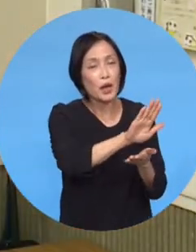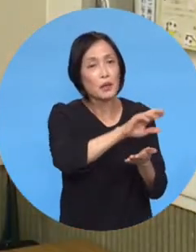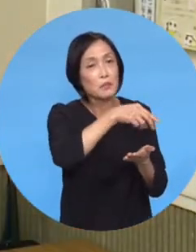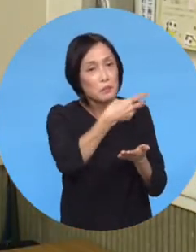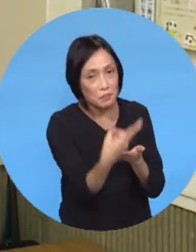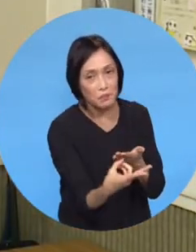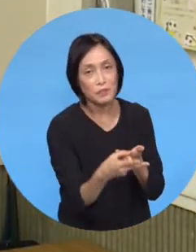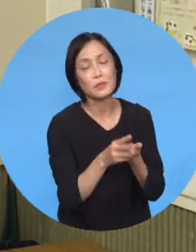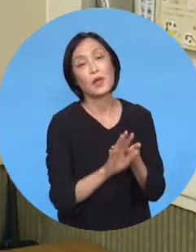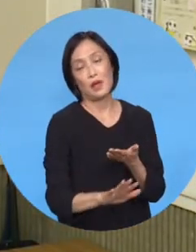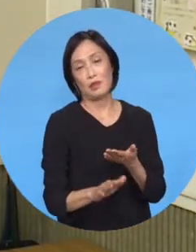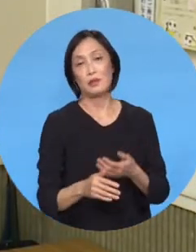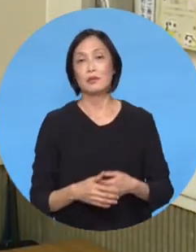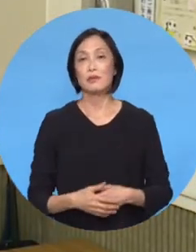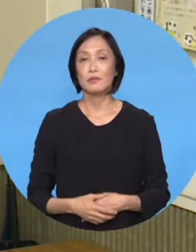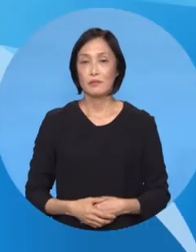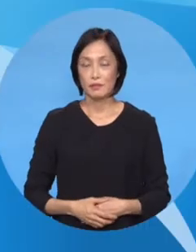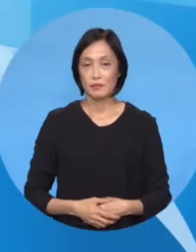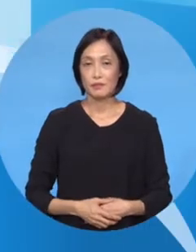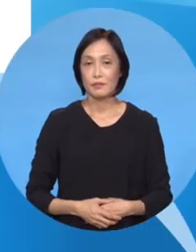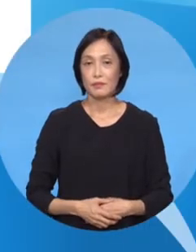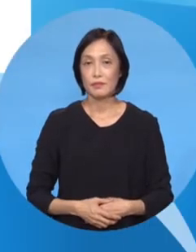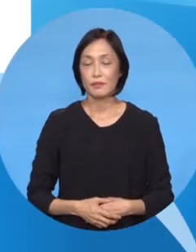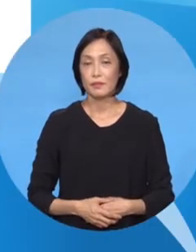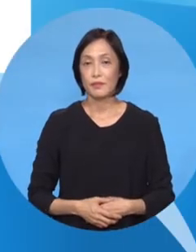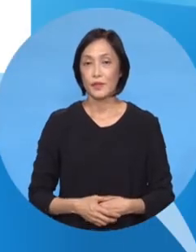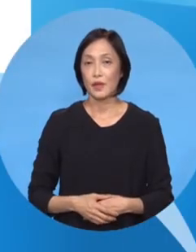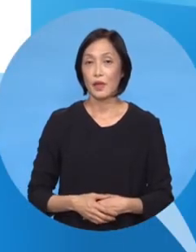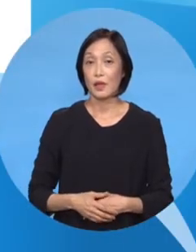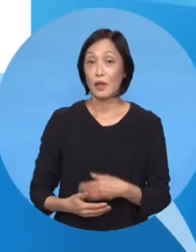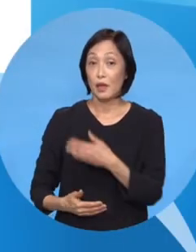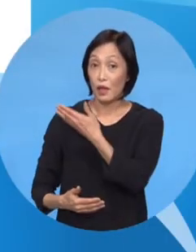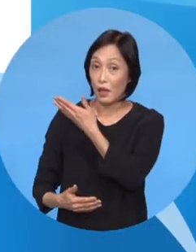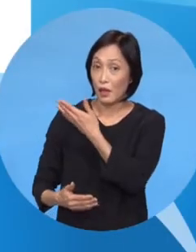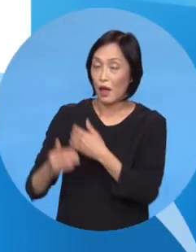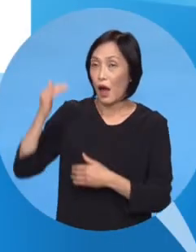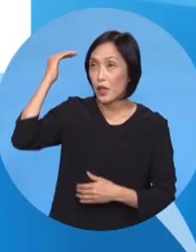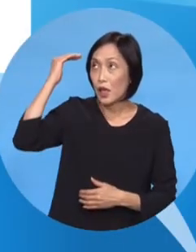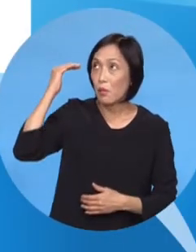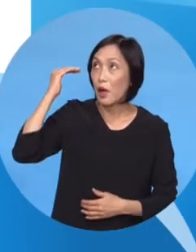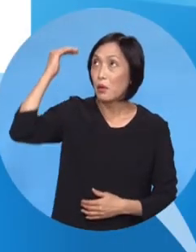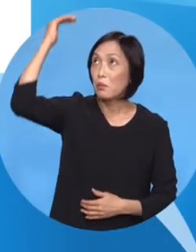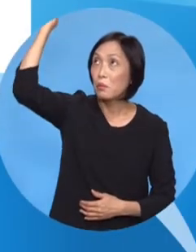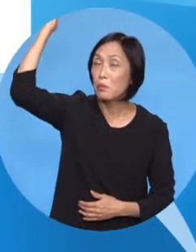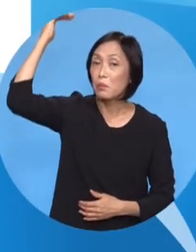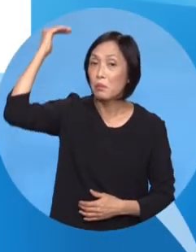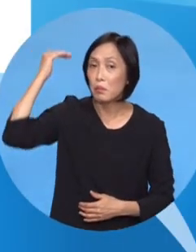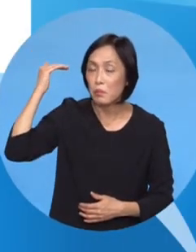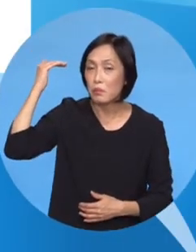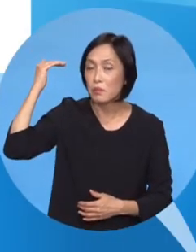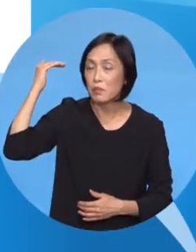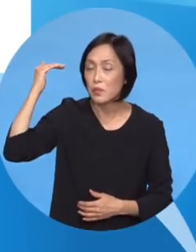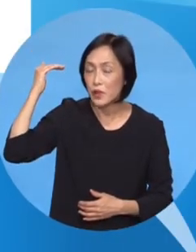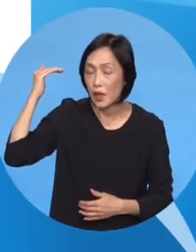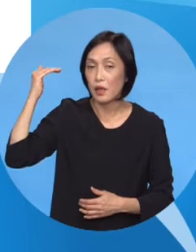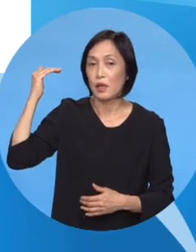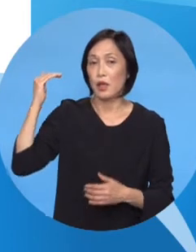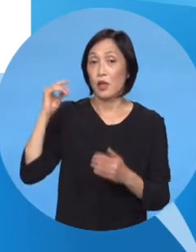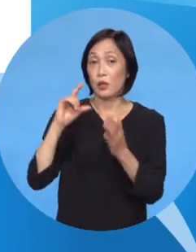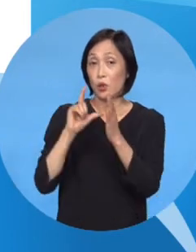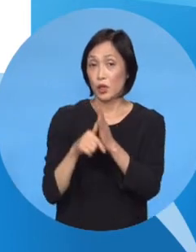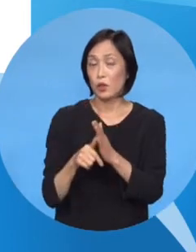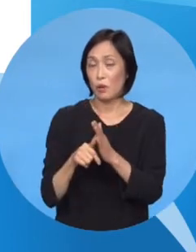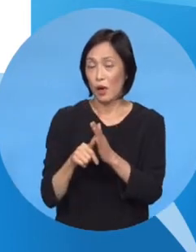聞いたことがもちろんありますね、はい、 また頭の位置が動作の前後で大きく異なる場面